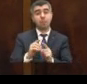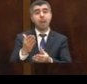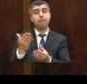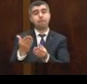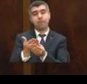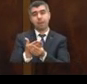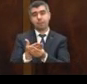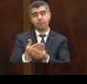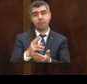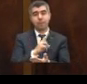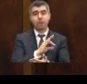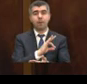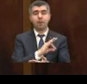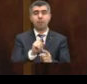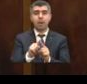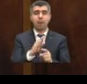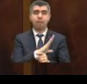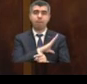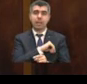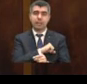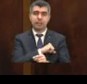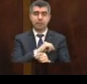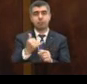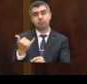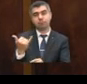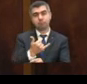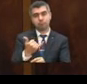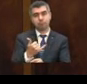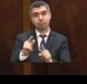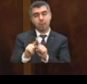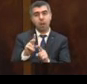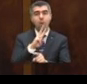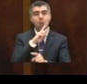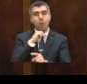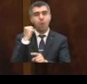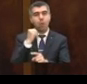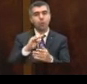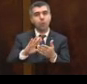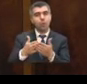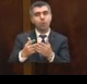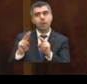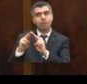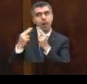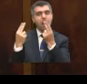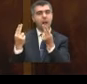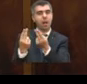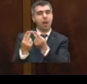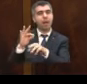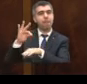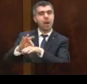الأخيرة تطورات خطيرة ومتسارعة باستغلال الكيان الصهيوني انشغال العالم بجائحة